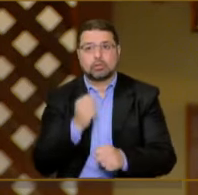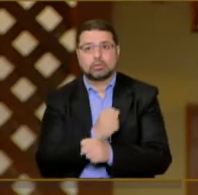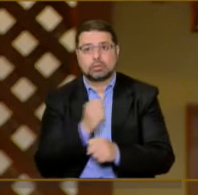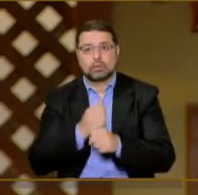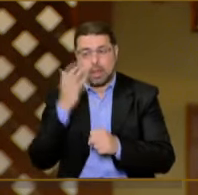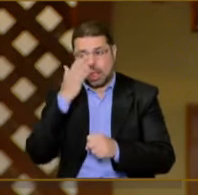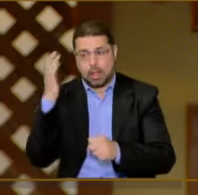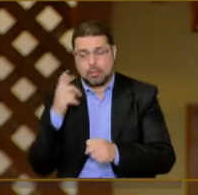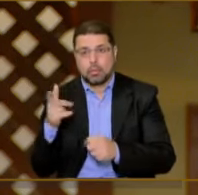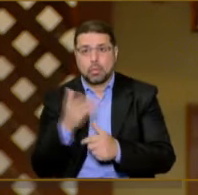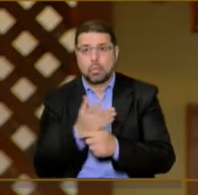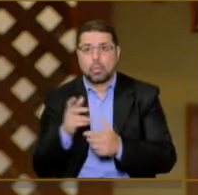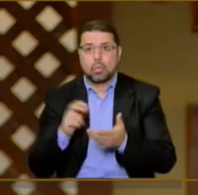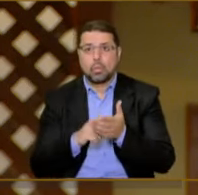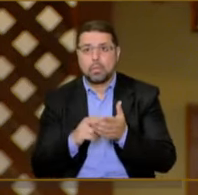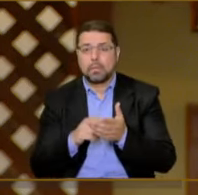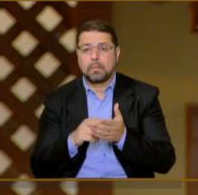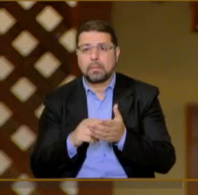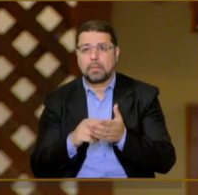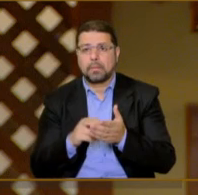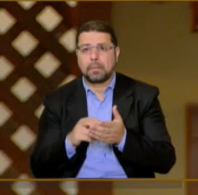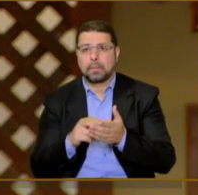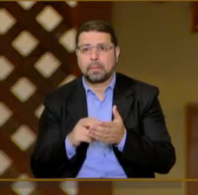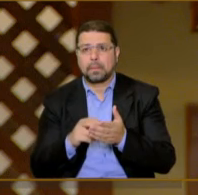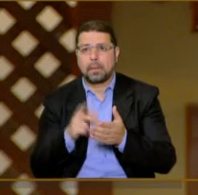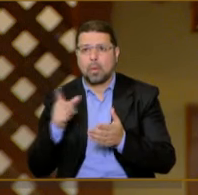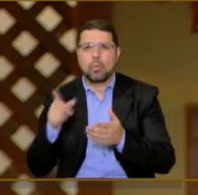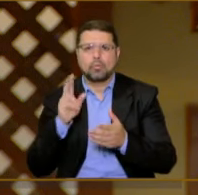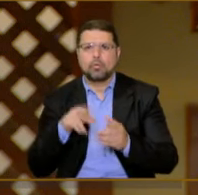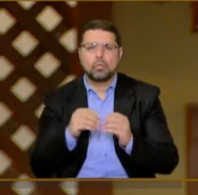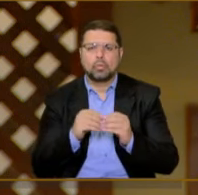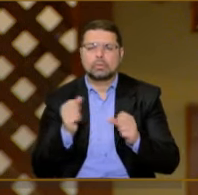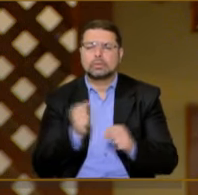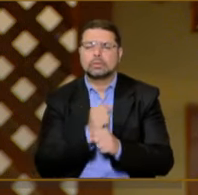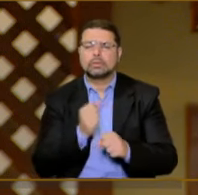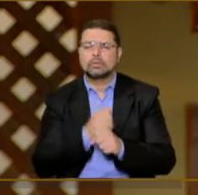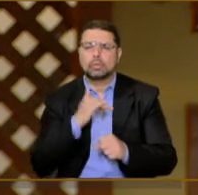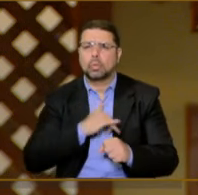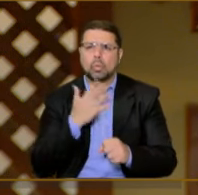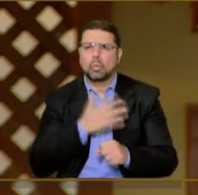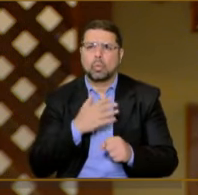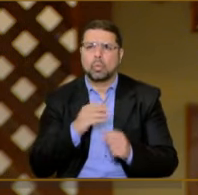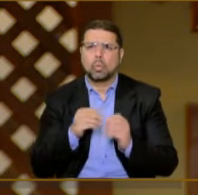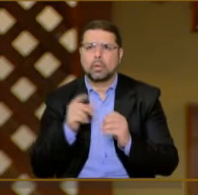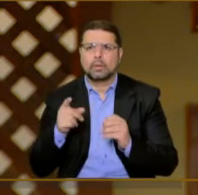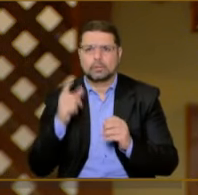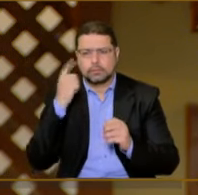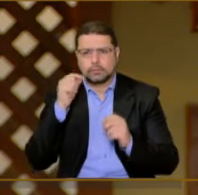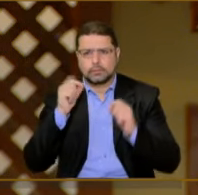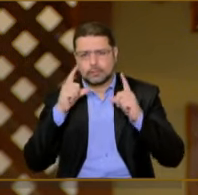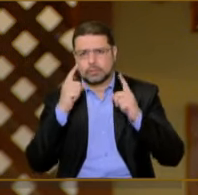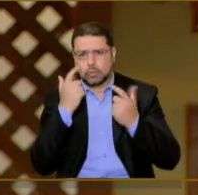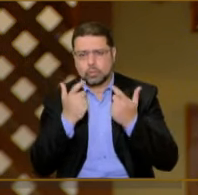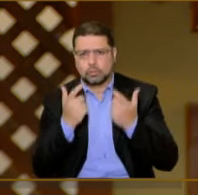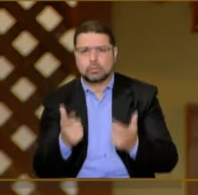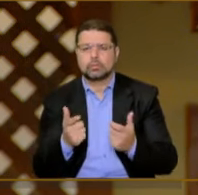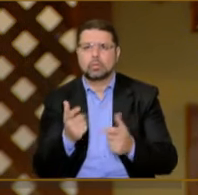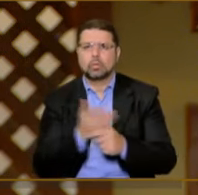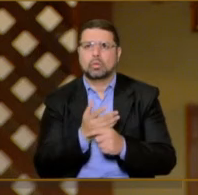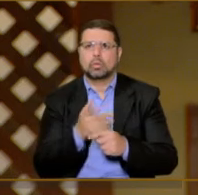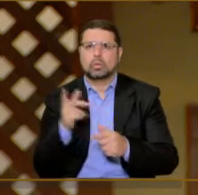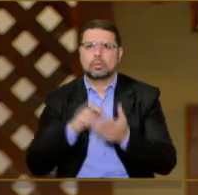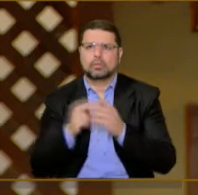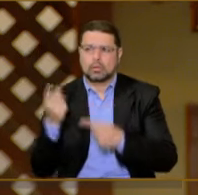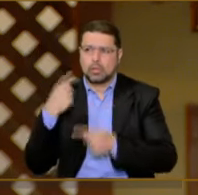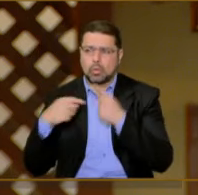العالم بيكون ا عنده حاله من حالات التركيز بانه